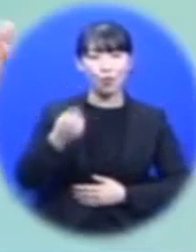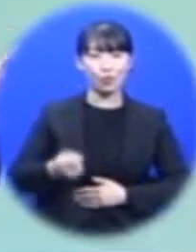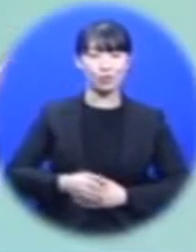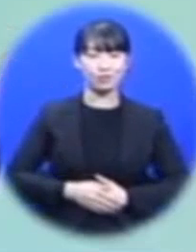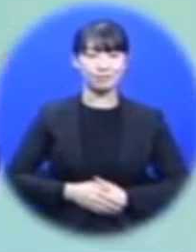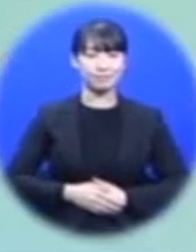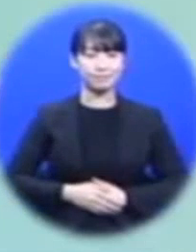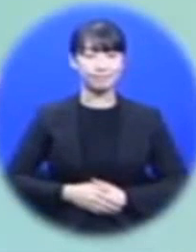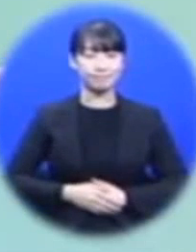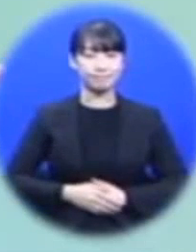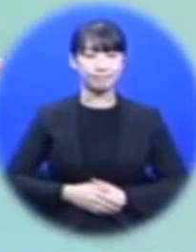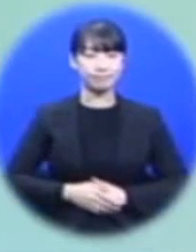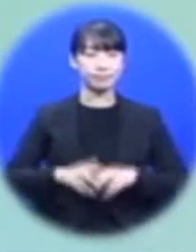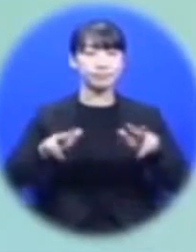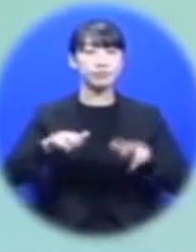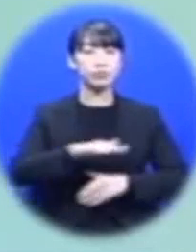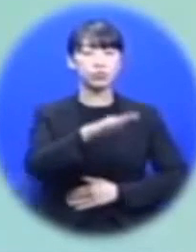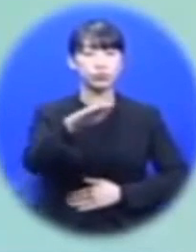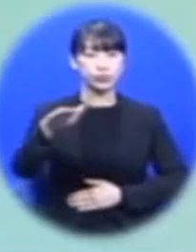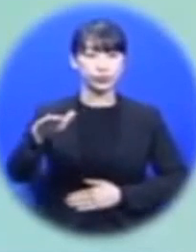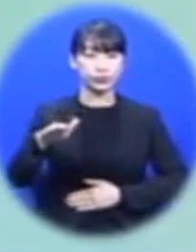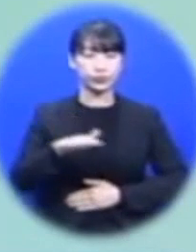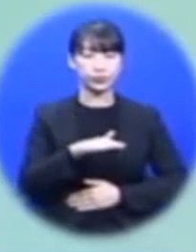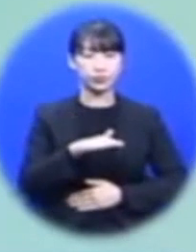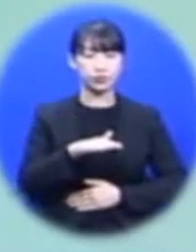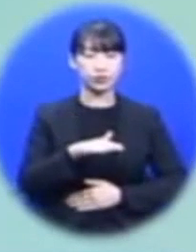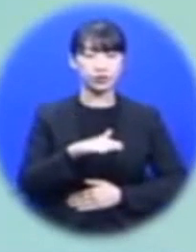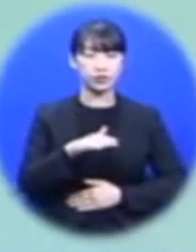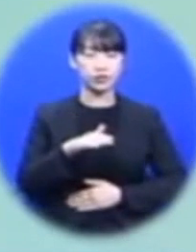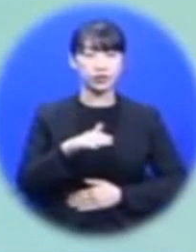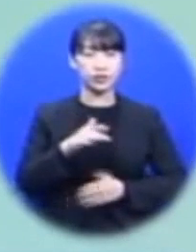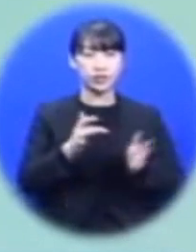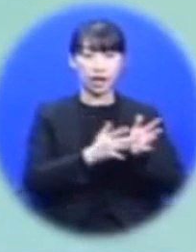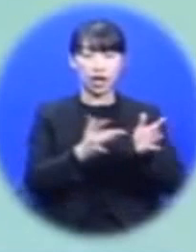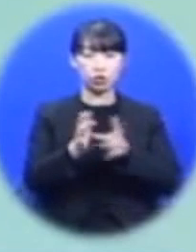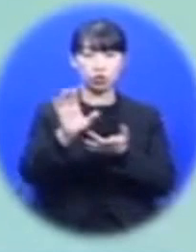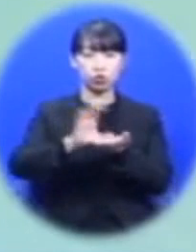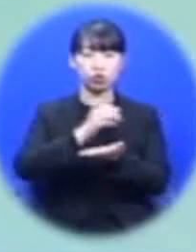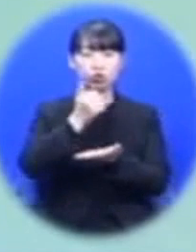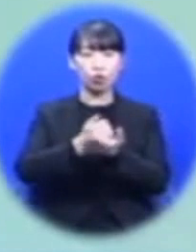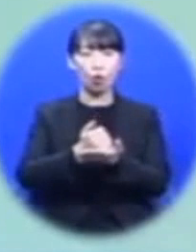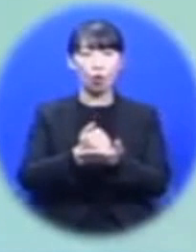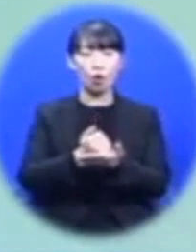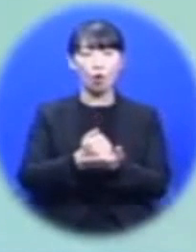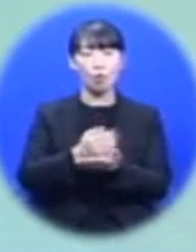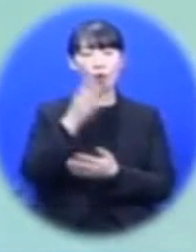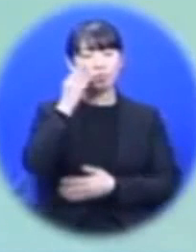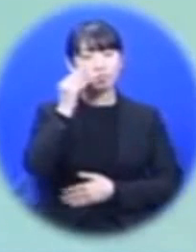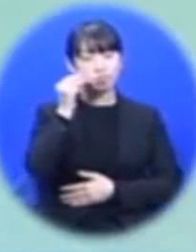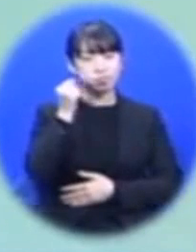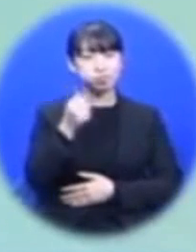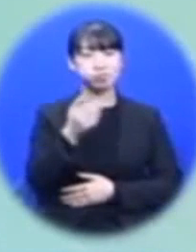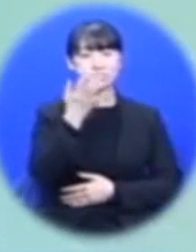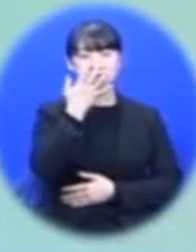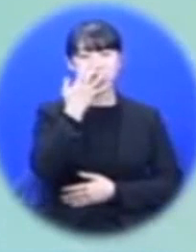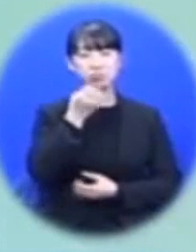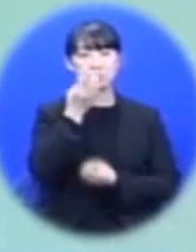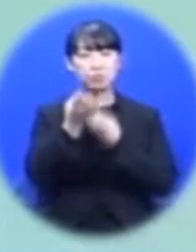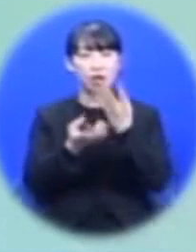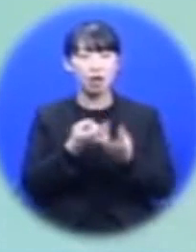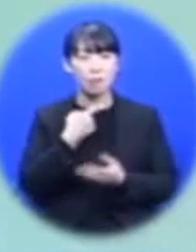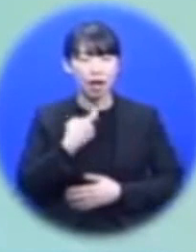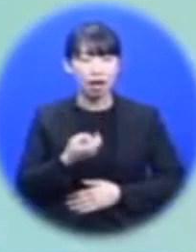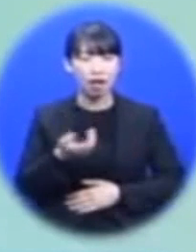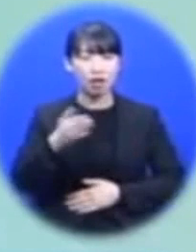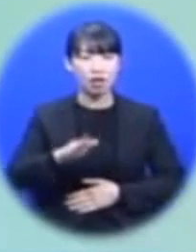지금 우리들은 아주 쉽게 예수를 그리스도라고 고백하지만 사실은 정확한 의미를